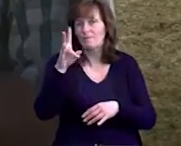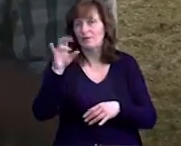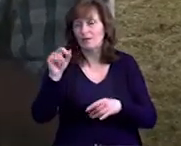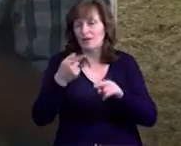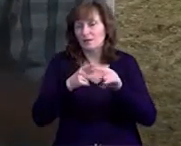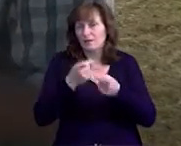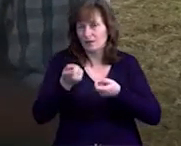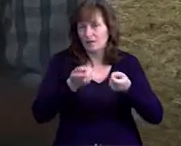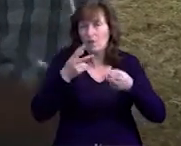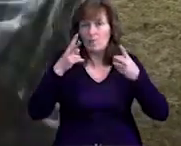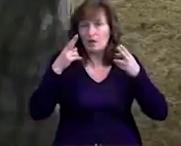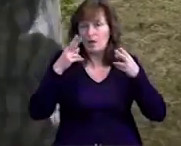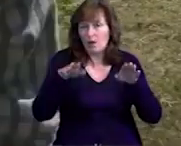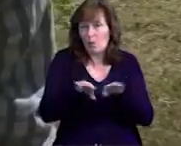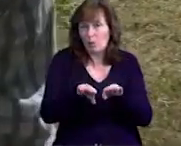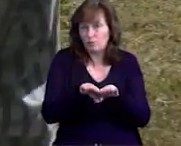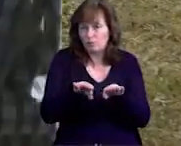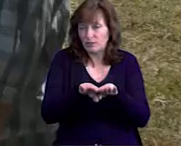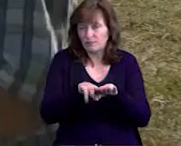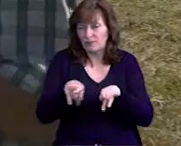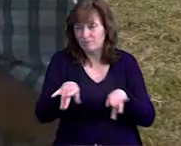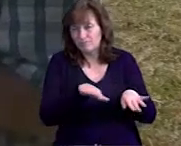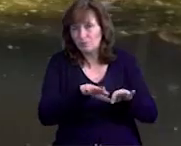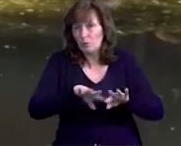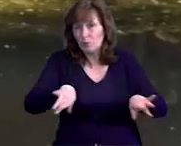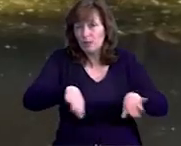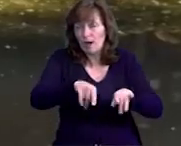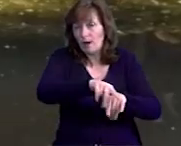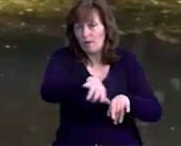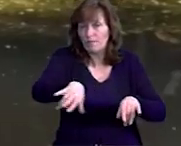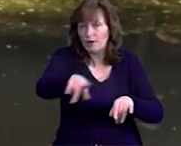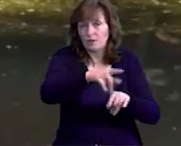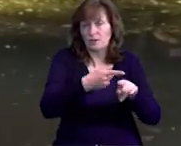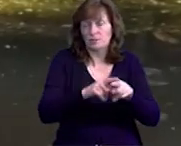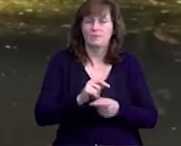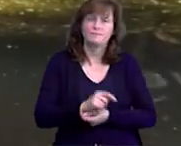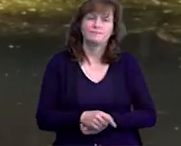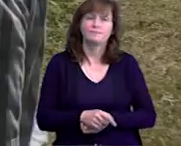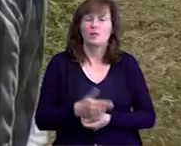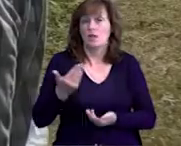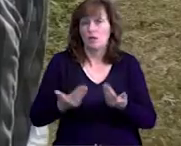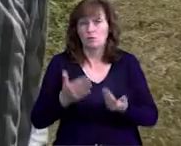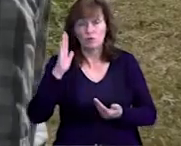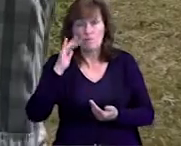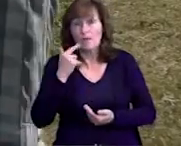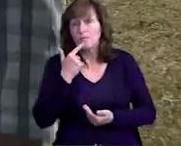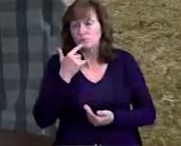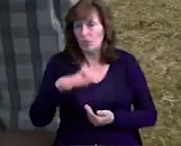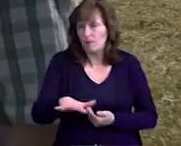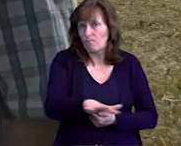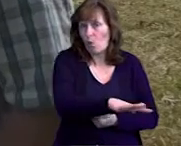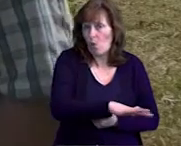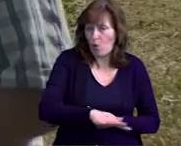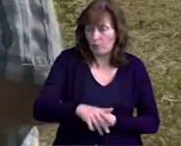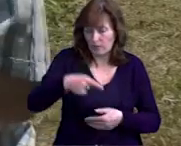Це нижчі ракоподібні, які знову ж таки в верхніх шарах води їдять те, що дрібніше них за розміром. Якщо вода червона і на